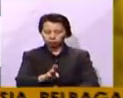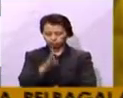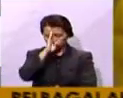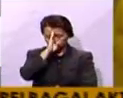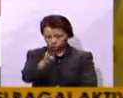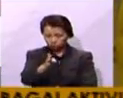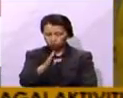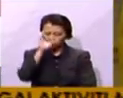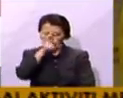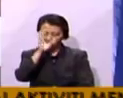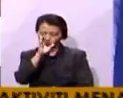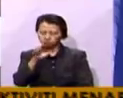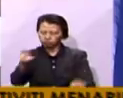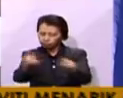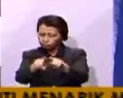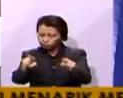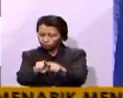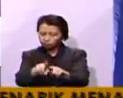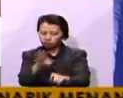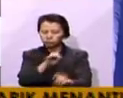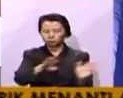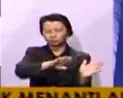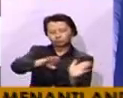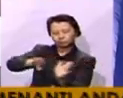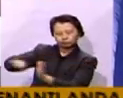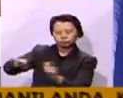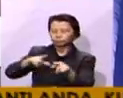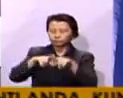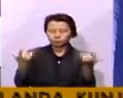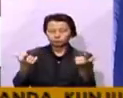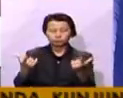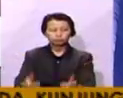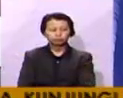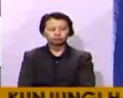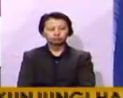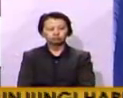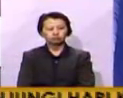fokus mencari titik persamaan dan mengenepikan perbezaan.